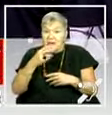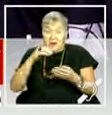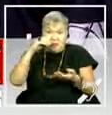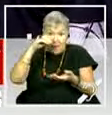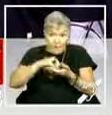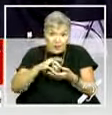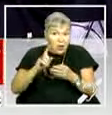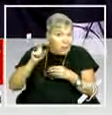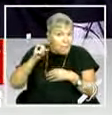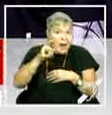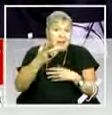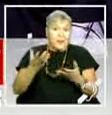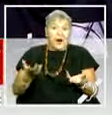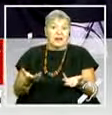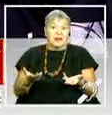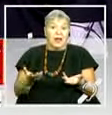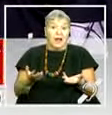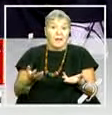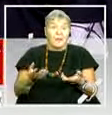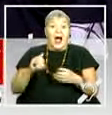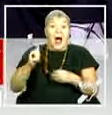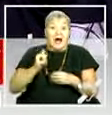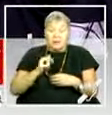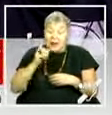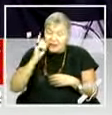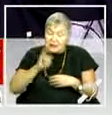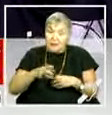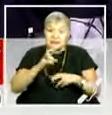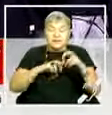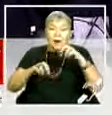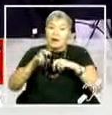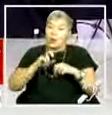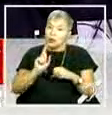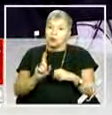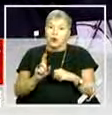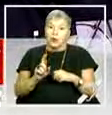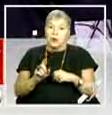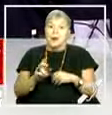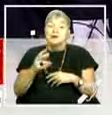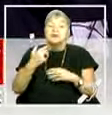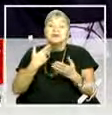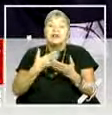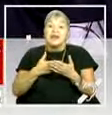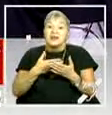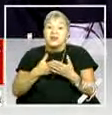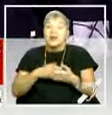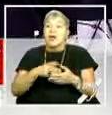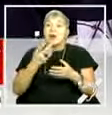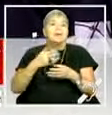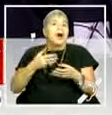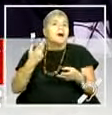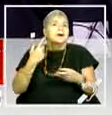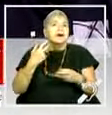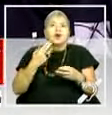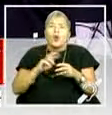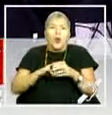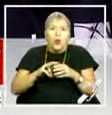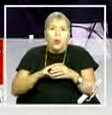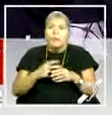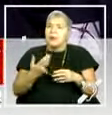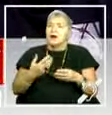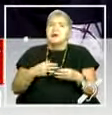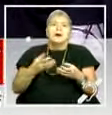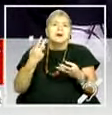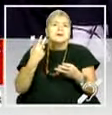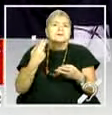Vom vedea, pentru că trebuie să, cei de la armată trebuie să facă o anchetă serioasă, să vadă ce, de ce dronă, ce tip de dronă. Se știe foarte bine